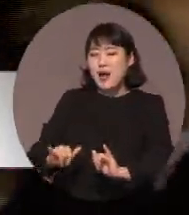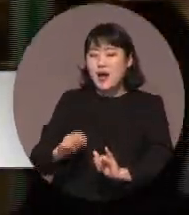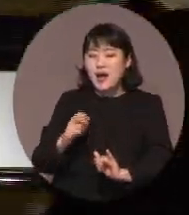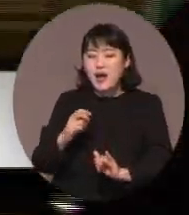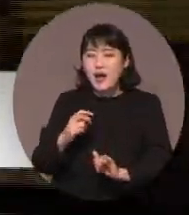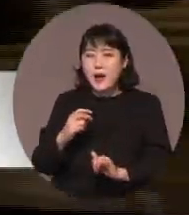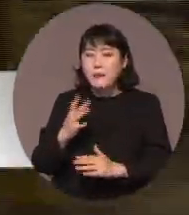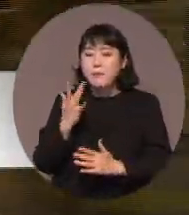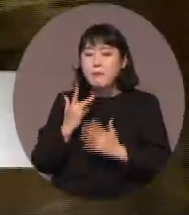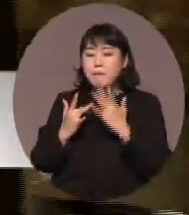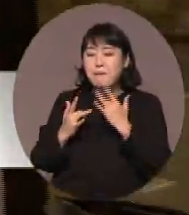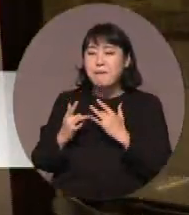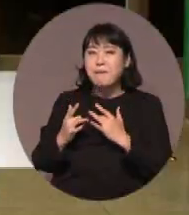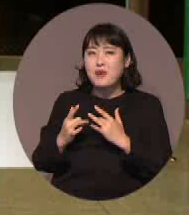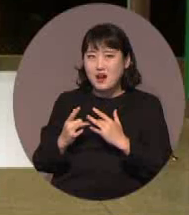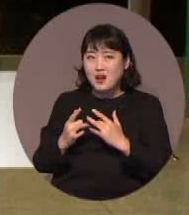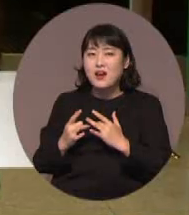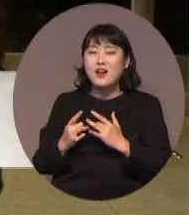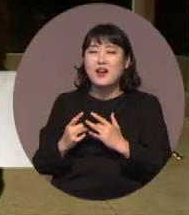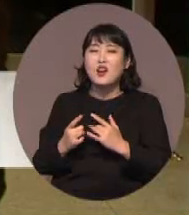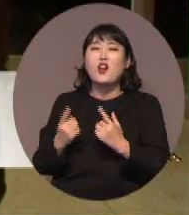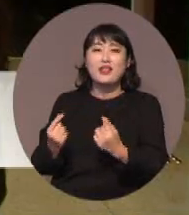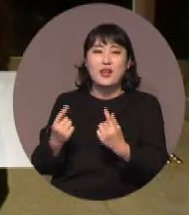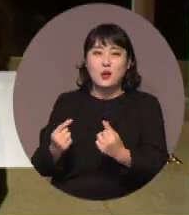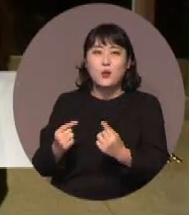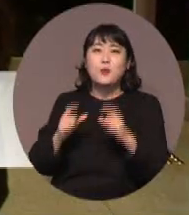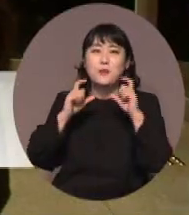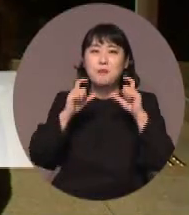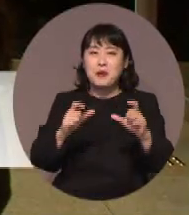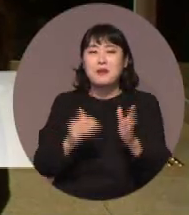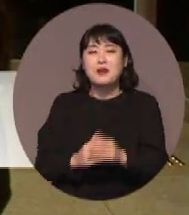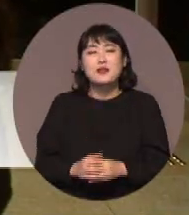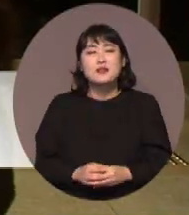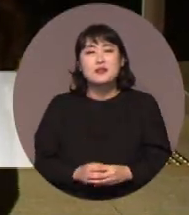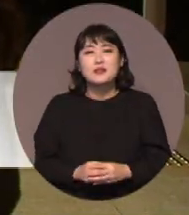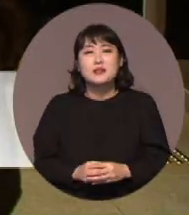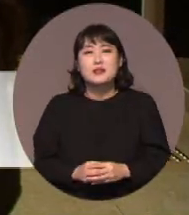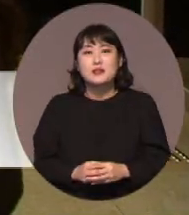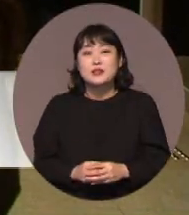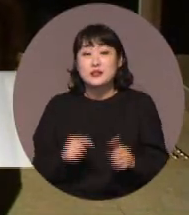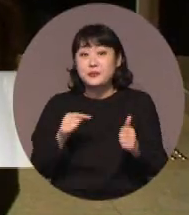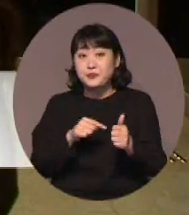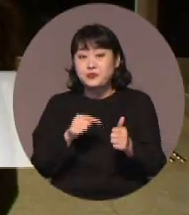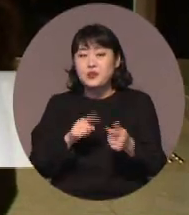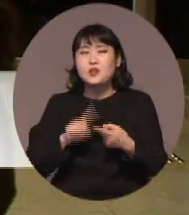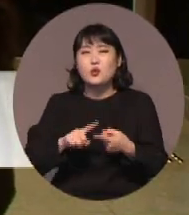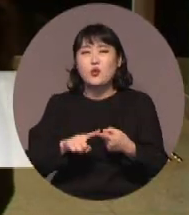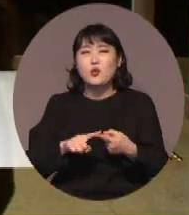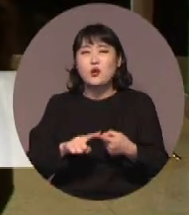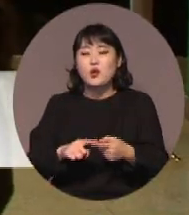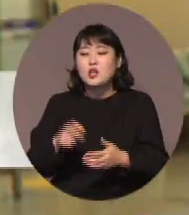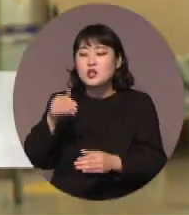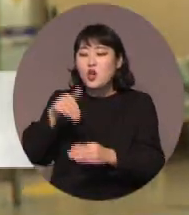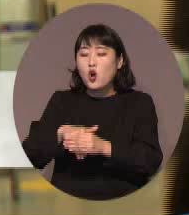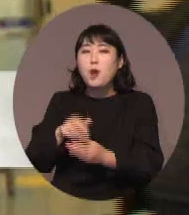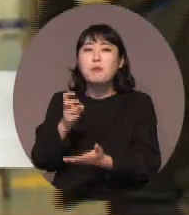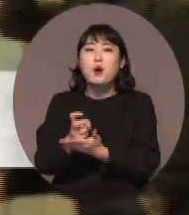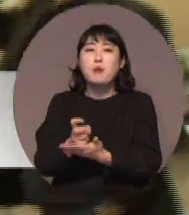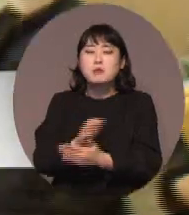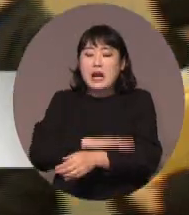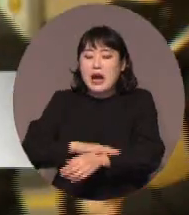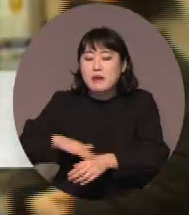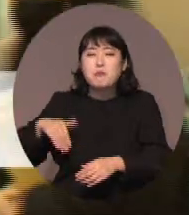고의로 알리지 않은 것으로 보인다며 이같이 구형했습니다 김 부천장은 이에 대해 선거법 규정을